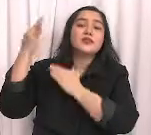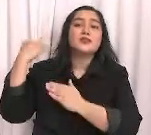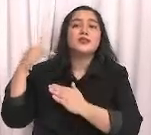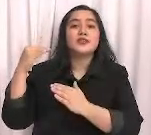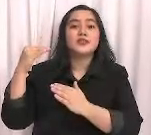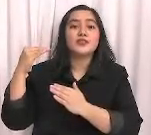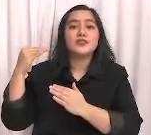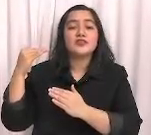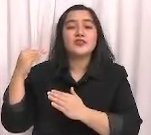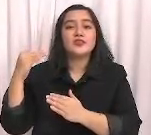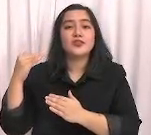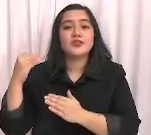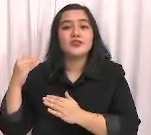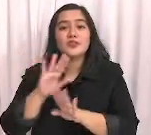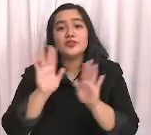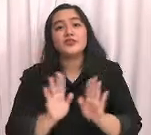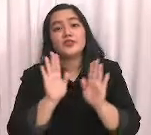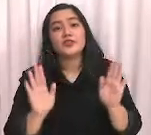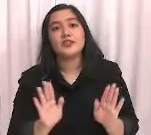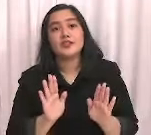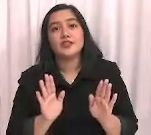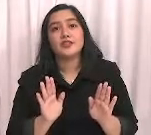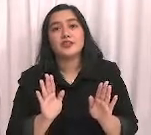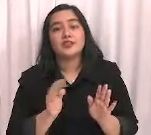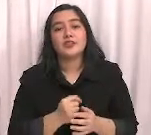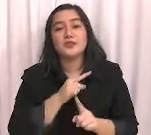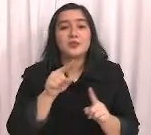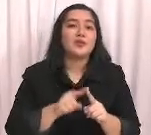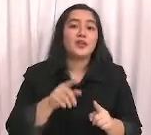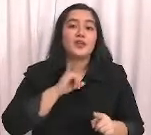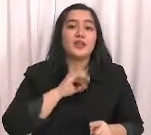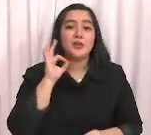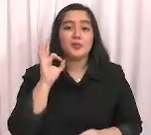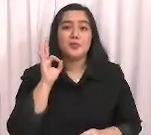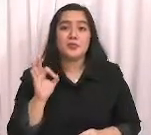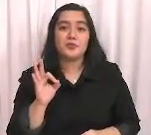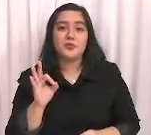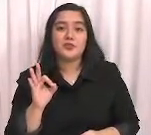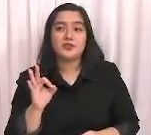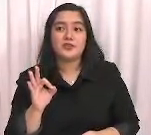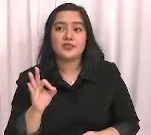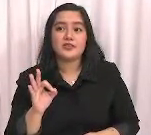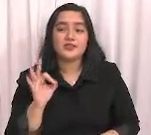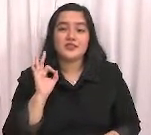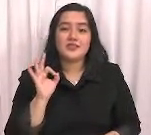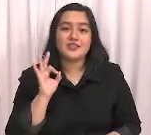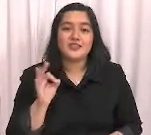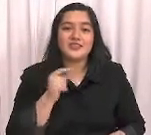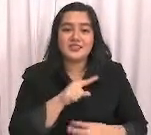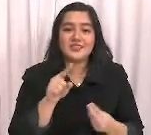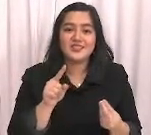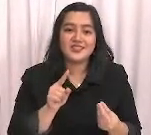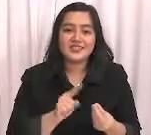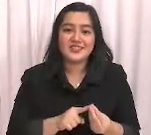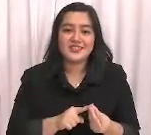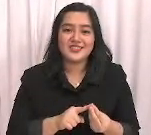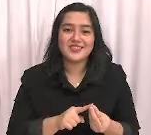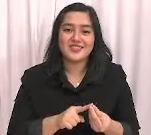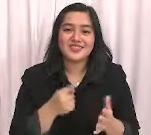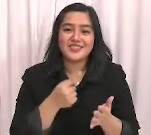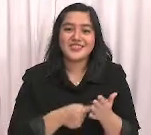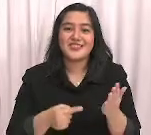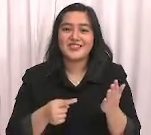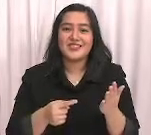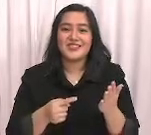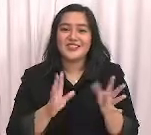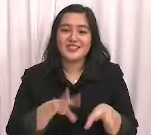sa Baptist, ano? Tungkol sa what shall I render unto the Lord? Abay, may na-offend eh. Tatay pang na-offend. Aroy.